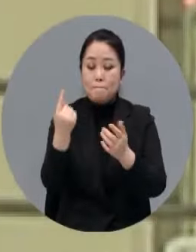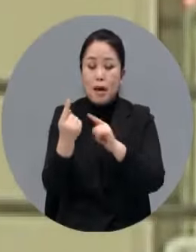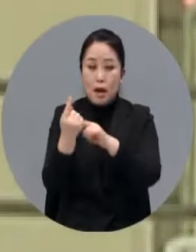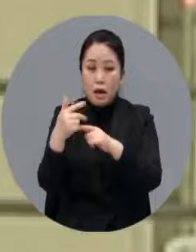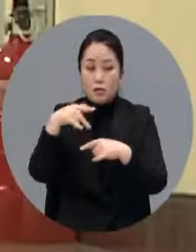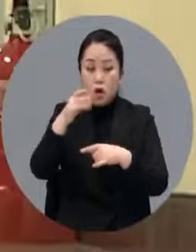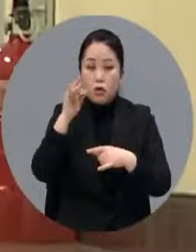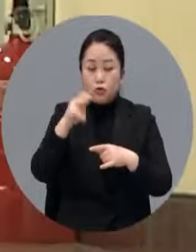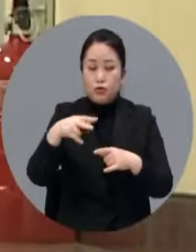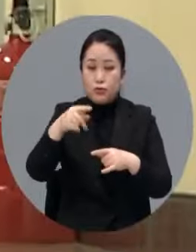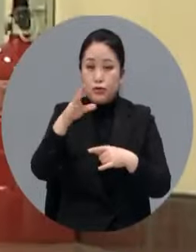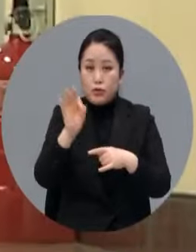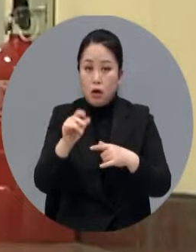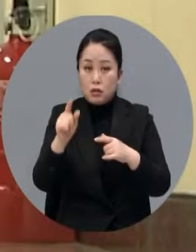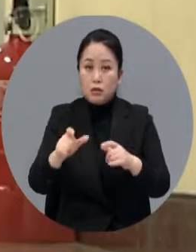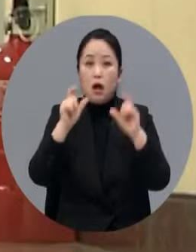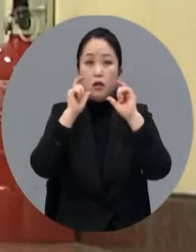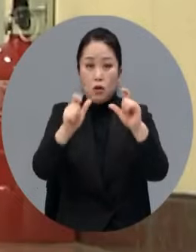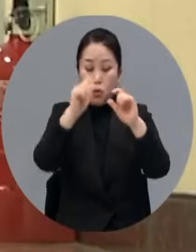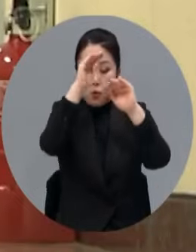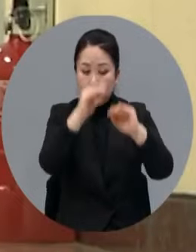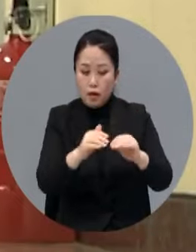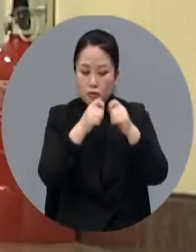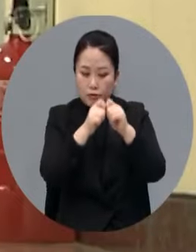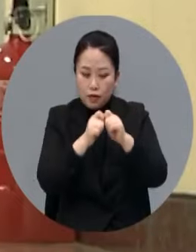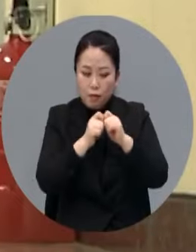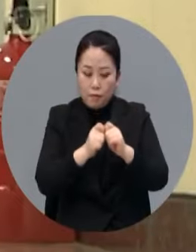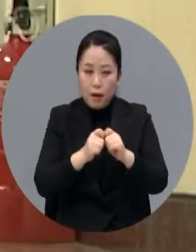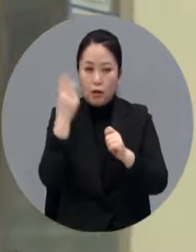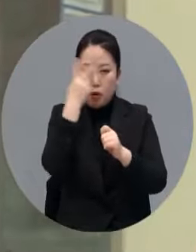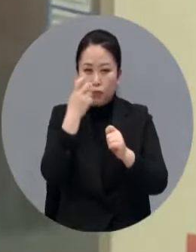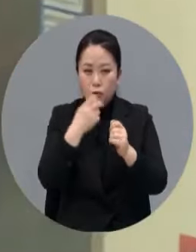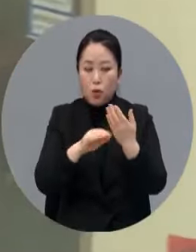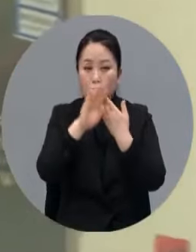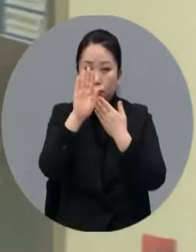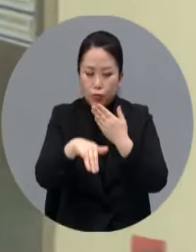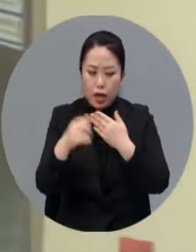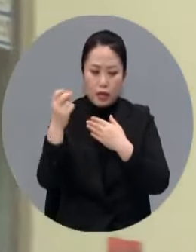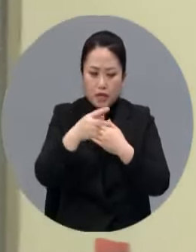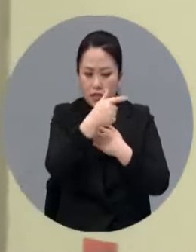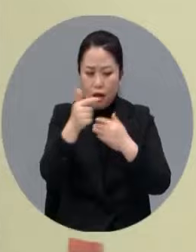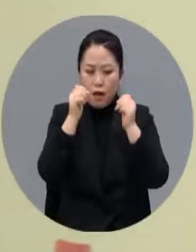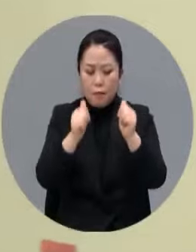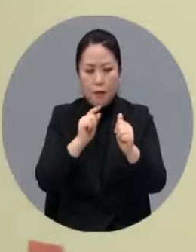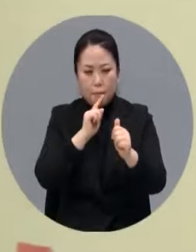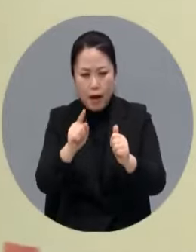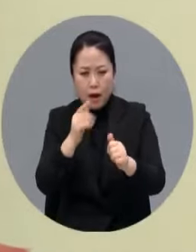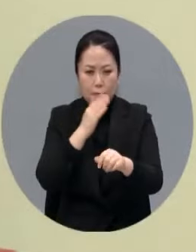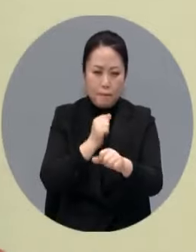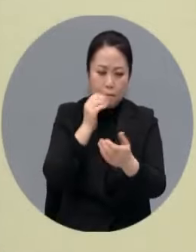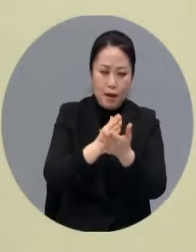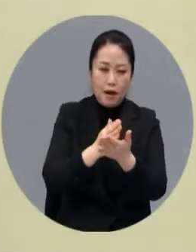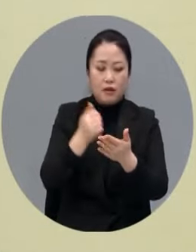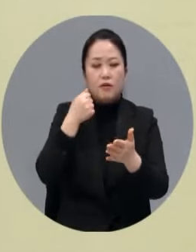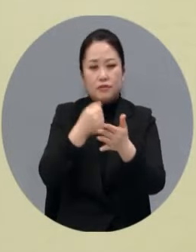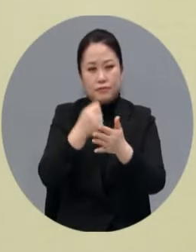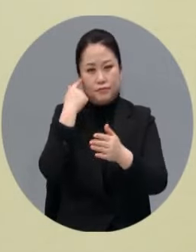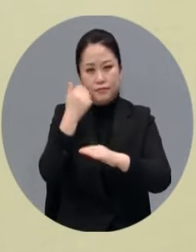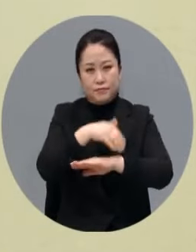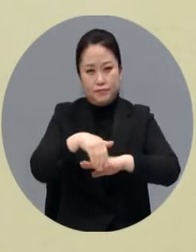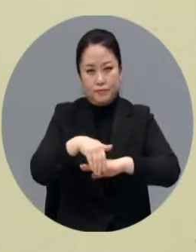정유정 측은 선고 내용을 세부적으로 검토한 뒤 상고 여부를 결정할 것으로 알려졌습니다. MBC 뉴스